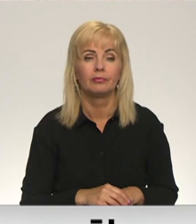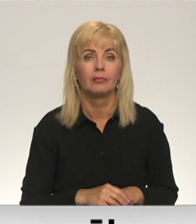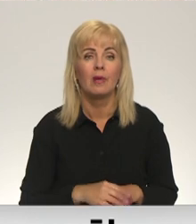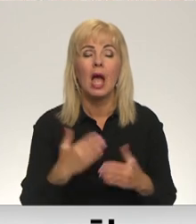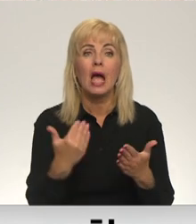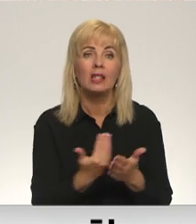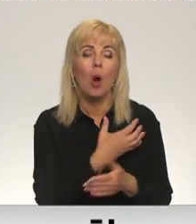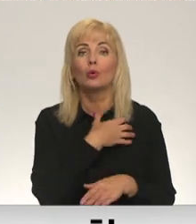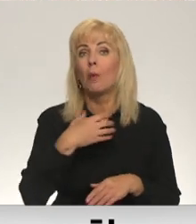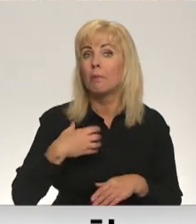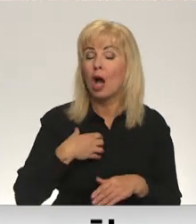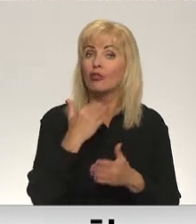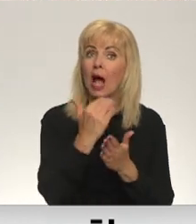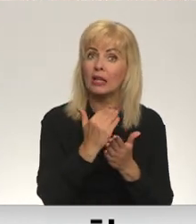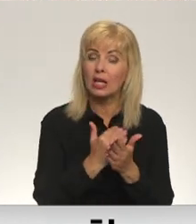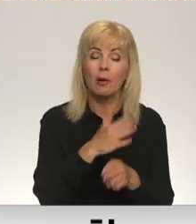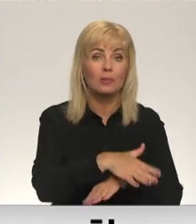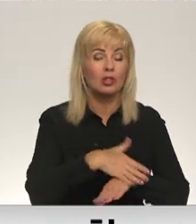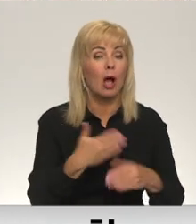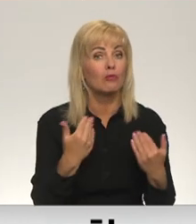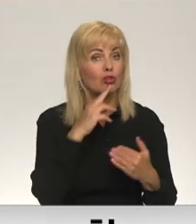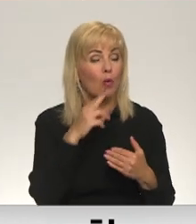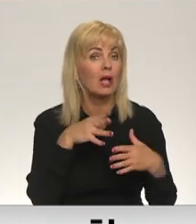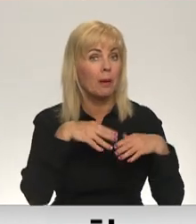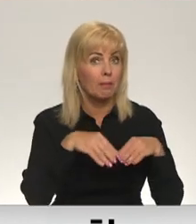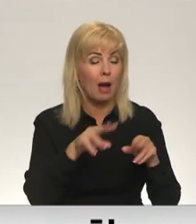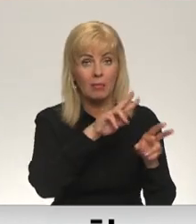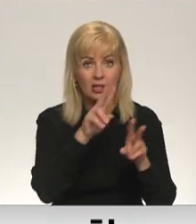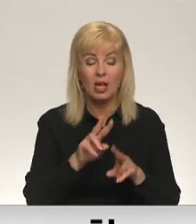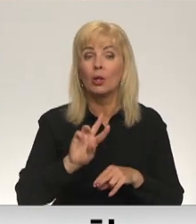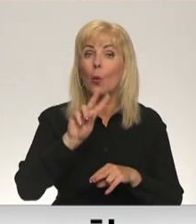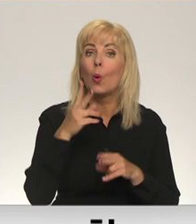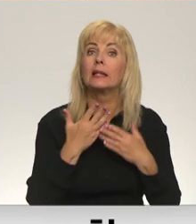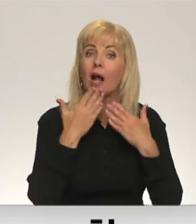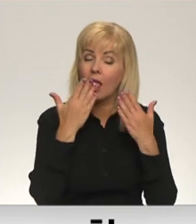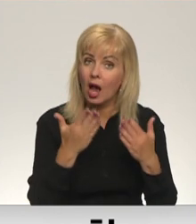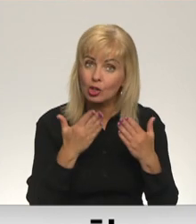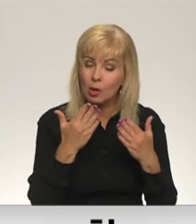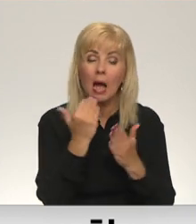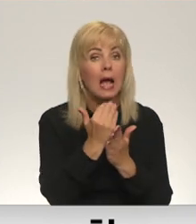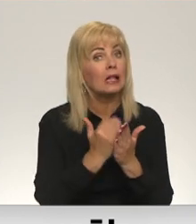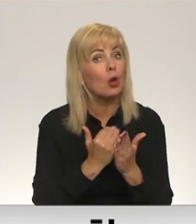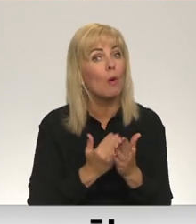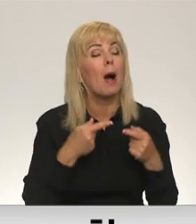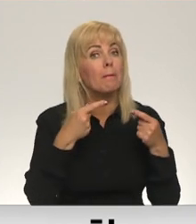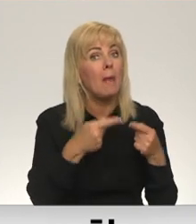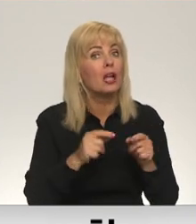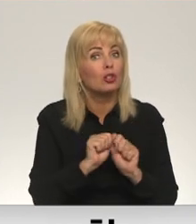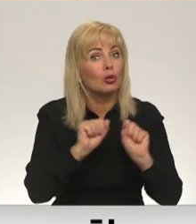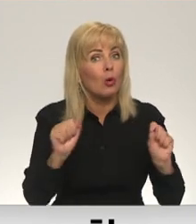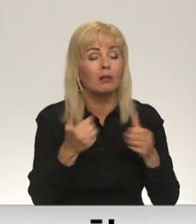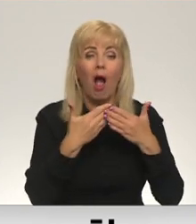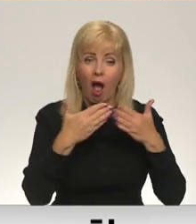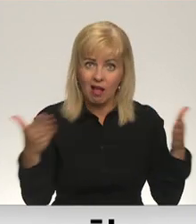Jauno pašvaldību likumu Saeima šonedēļ pabeidza skatīt otrajā lasījumā un likuma mērķis nodrošināt